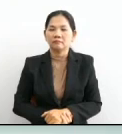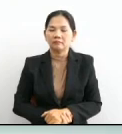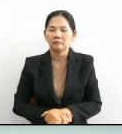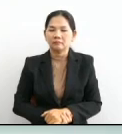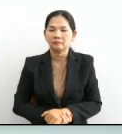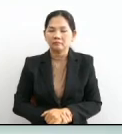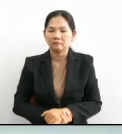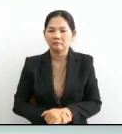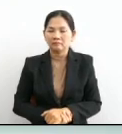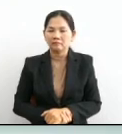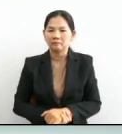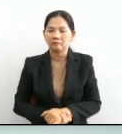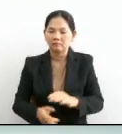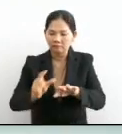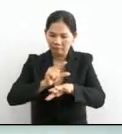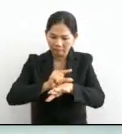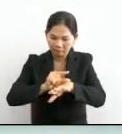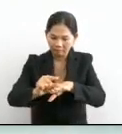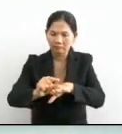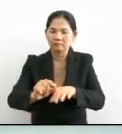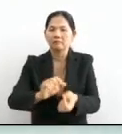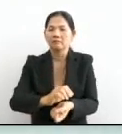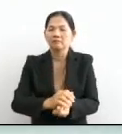đám bay cái này